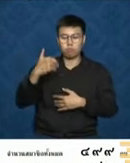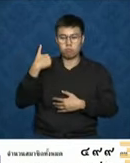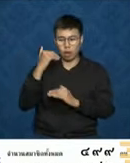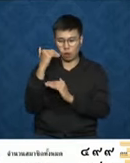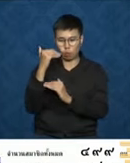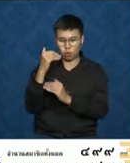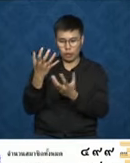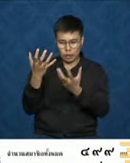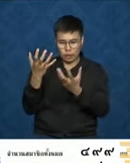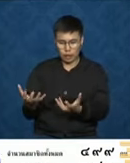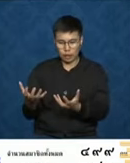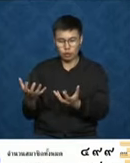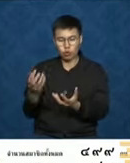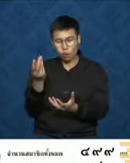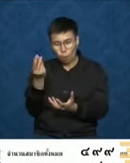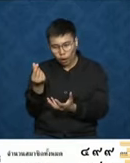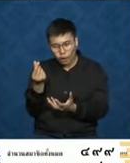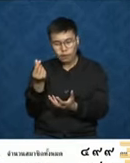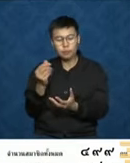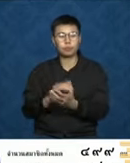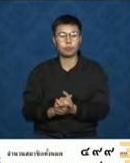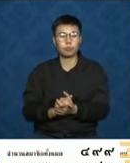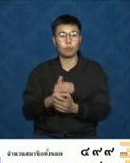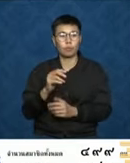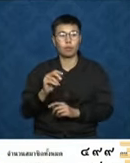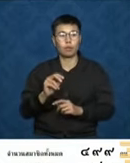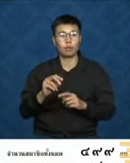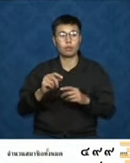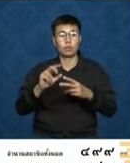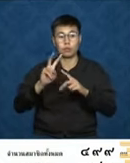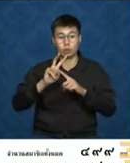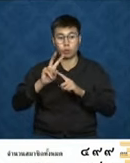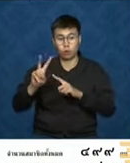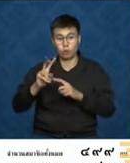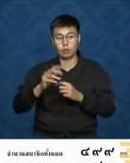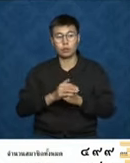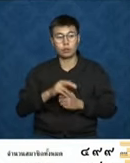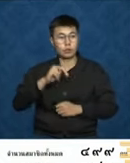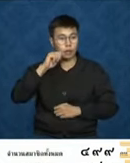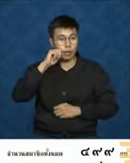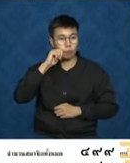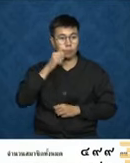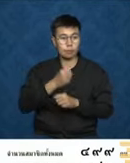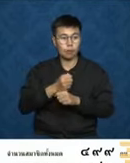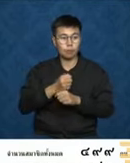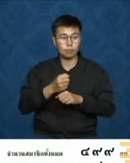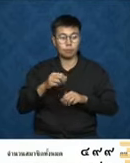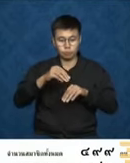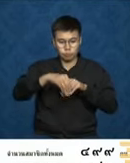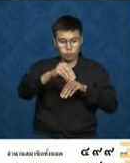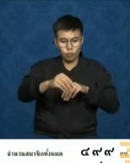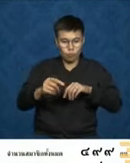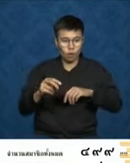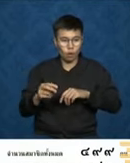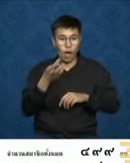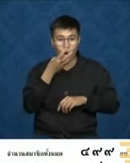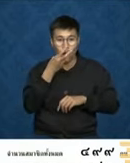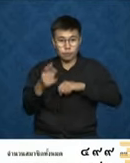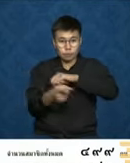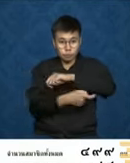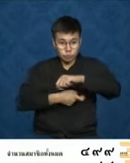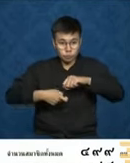พืชทดแทนอื่นจากประเทศเพื่อนบ้านครับเรื่องที่ 2เป็นเรื่องของน้ำในการทำนาครับพี่น้องชาวนาที่อยู่ใน